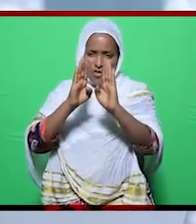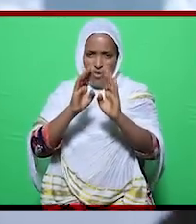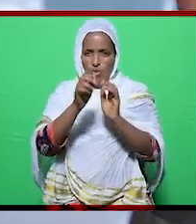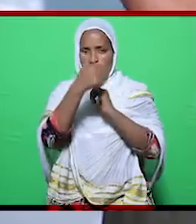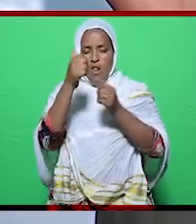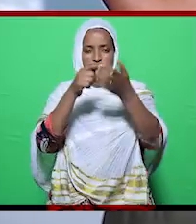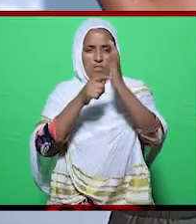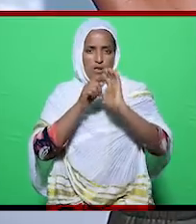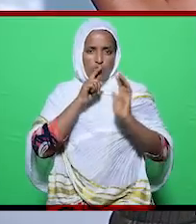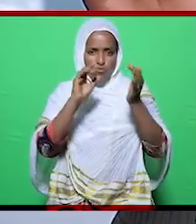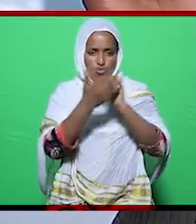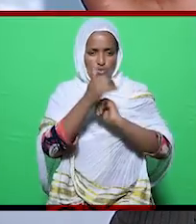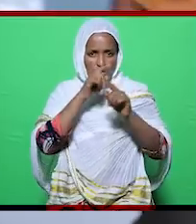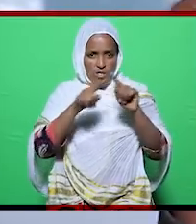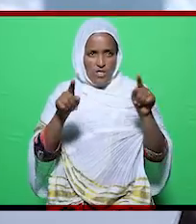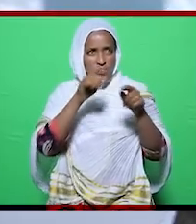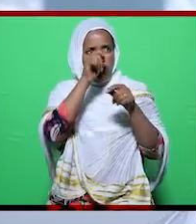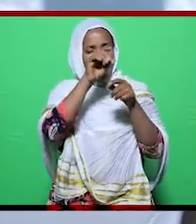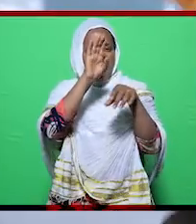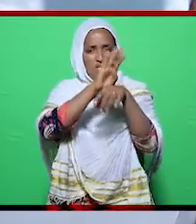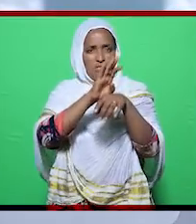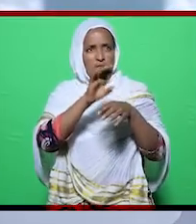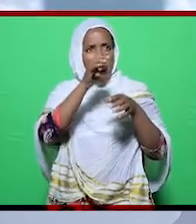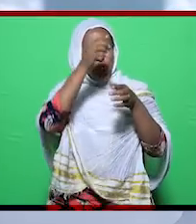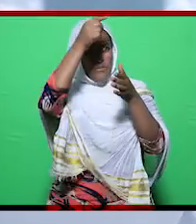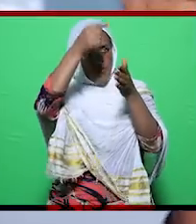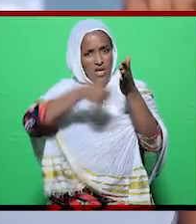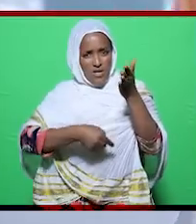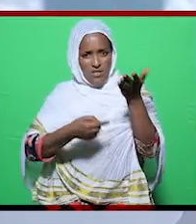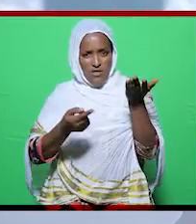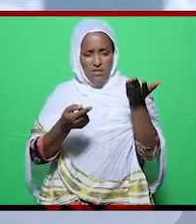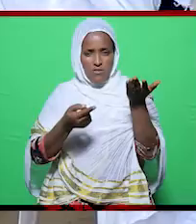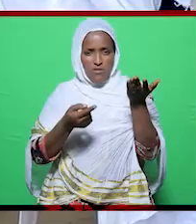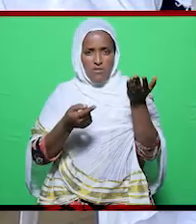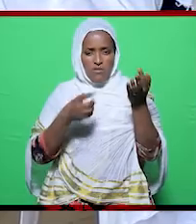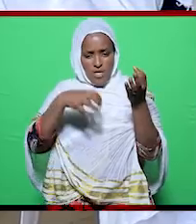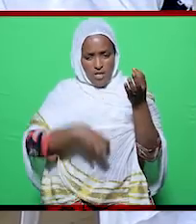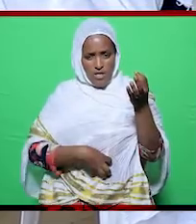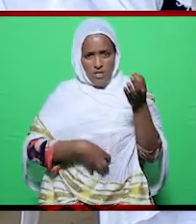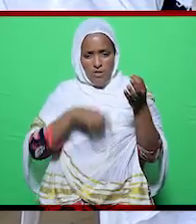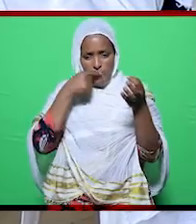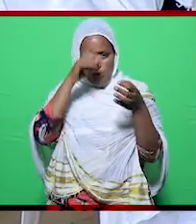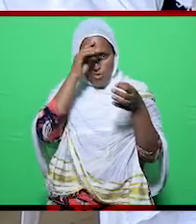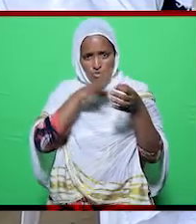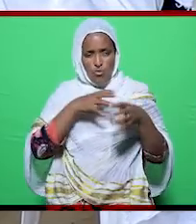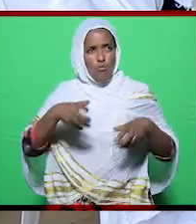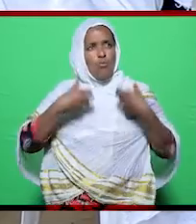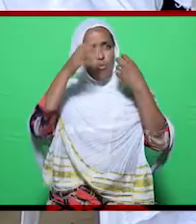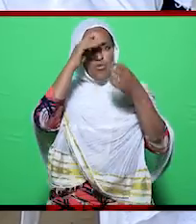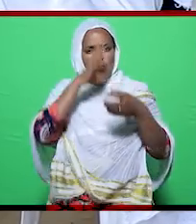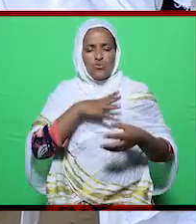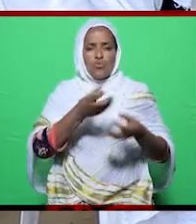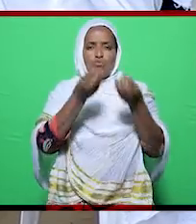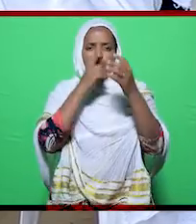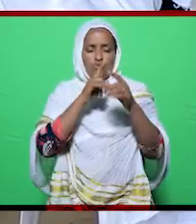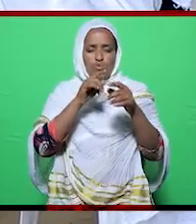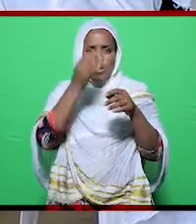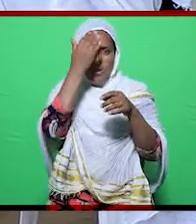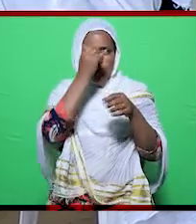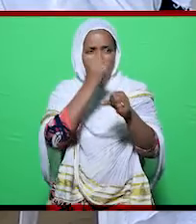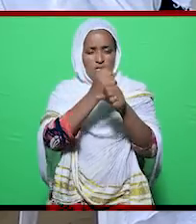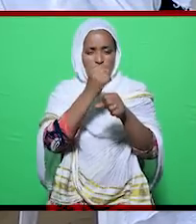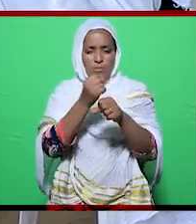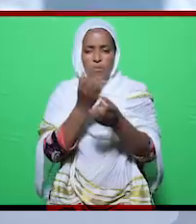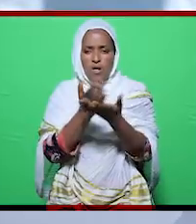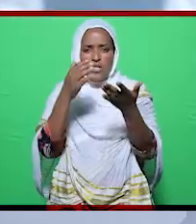መቅደሱ በፕላስቲክ ነው ፕሪንት አውት ተደርጎ ነው የተሰራው ሙሉ። እና ይሄ ቀኖና ቤተ ክርስቲያን ይፈቅደዋል ወይ ሌላ ጥያቄ ነው የሚሆነው።